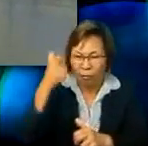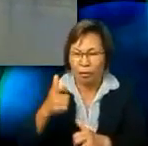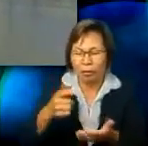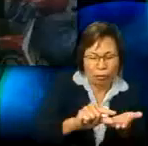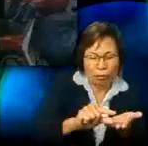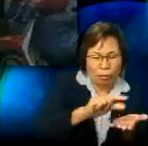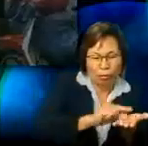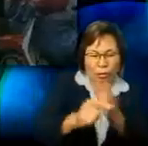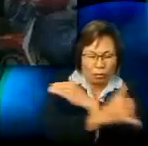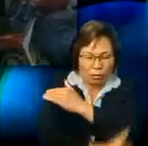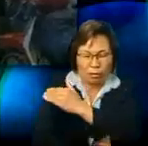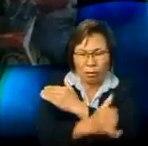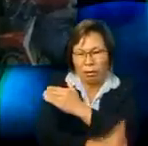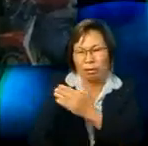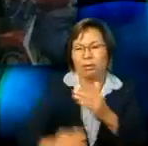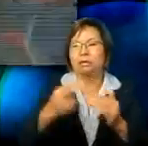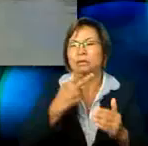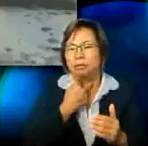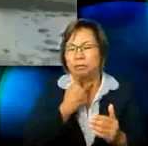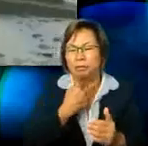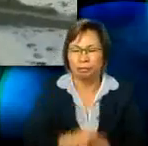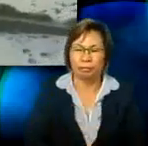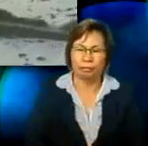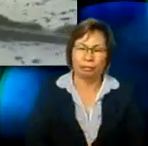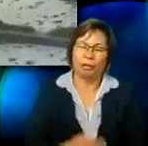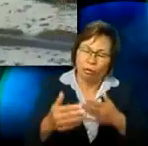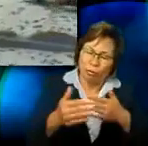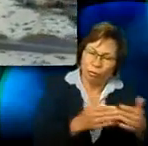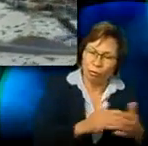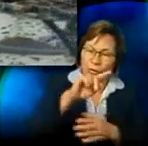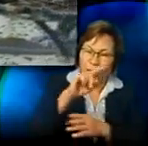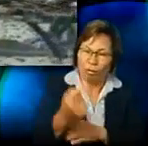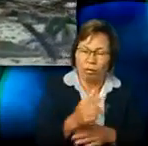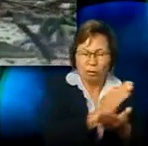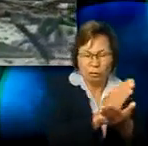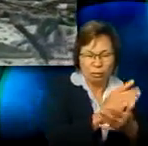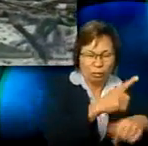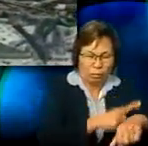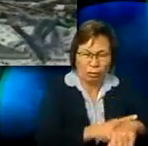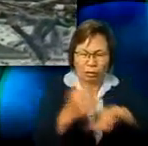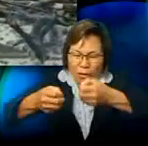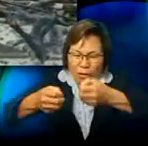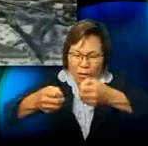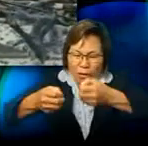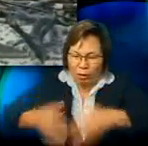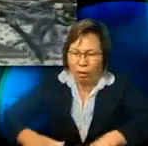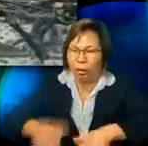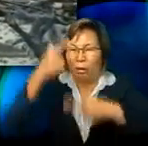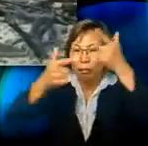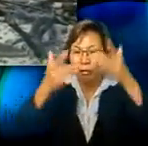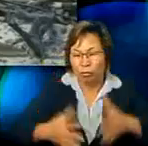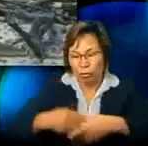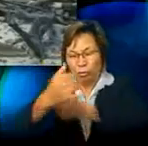menyebabkan pendapatan negara tersekat. Malah, walaupun hanya sementara waktu, negara